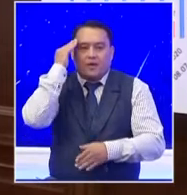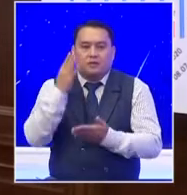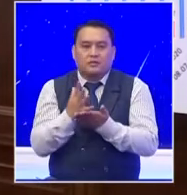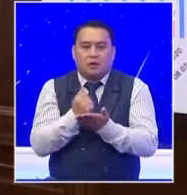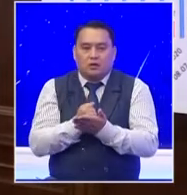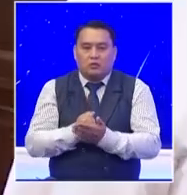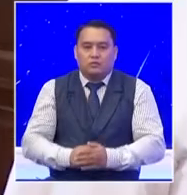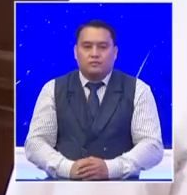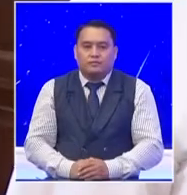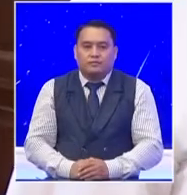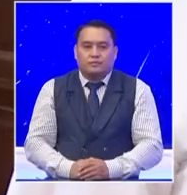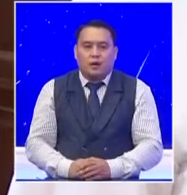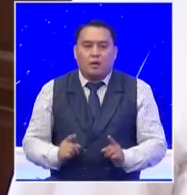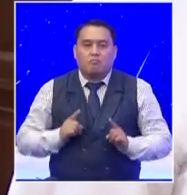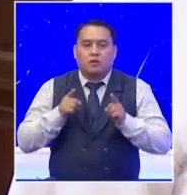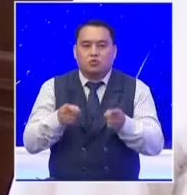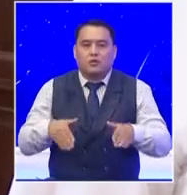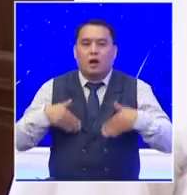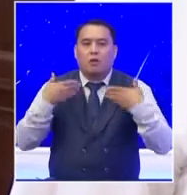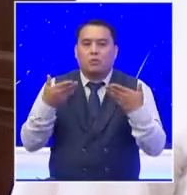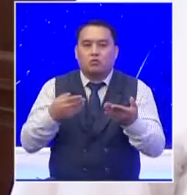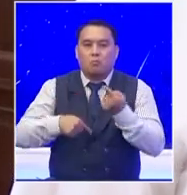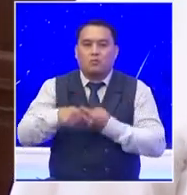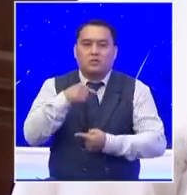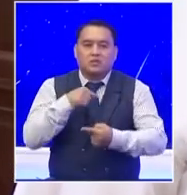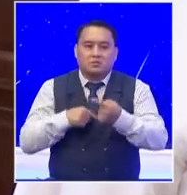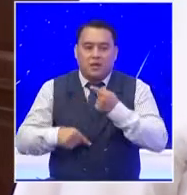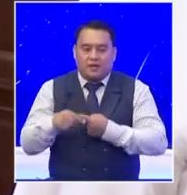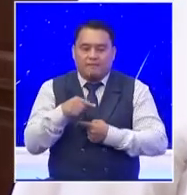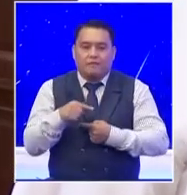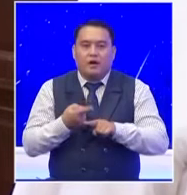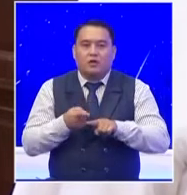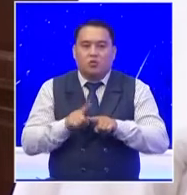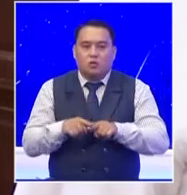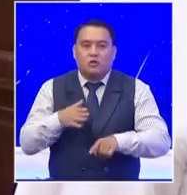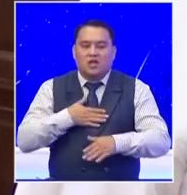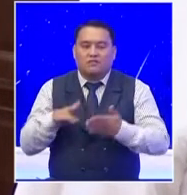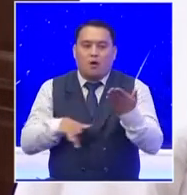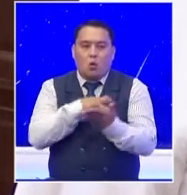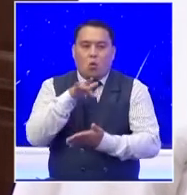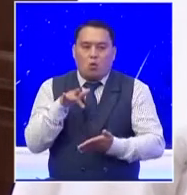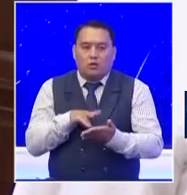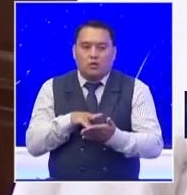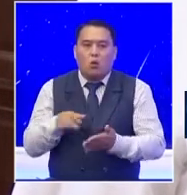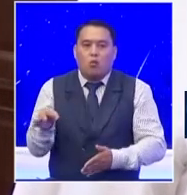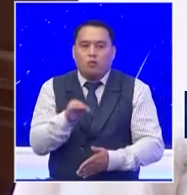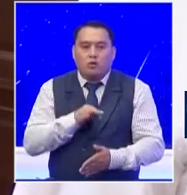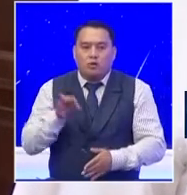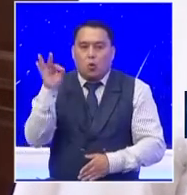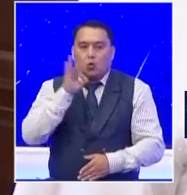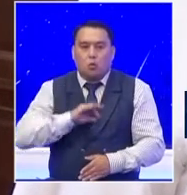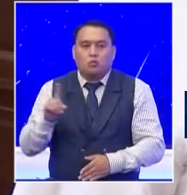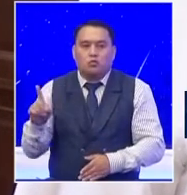сохраняются. Поступили обращения предпринимателей, бизнесменов нашего города и области о том,